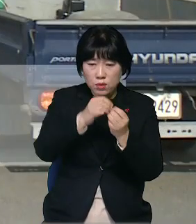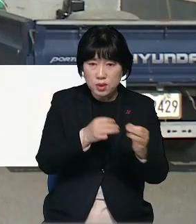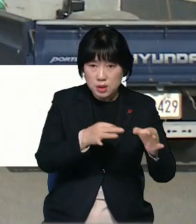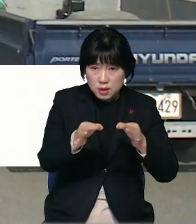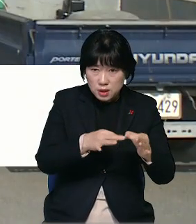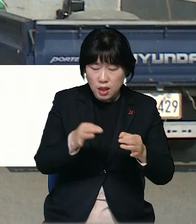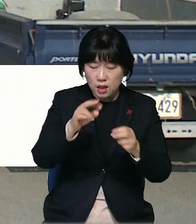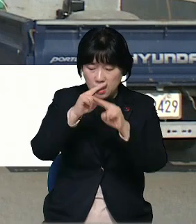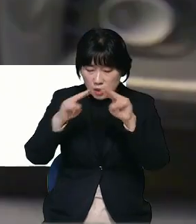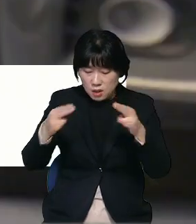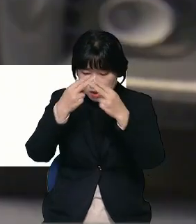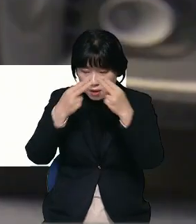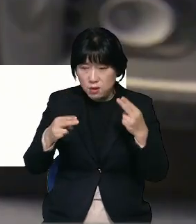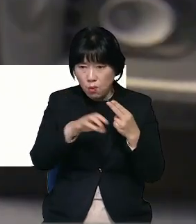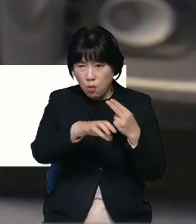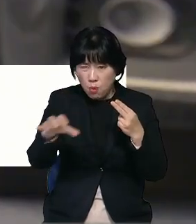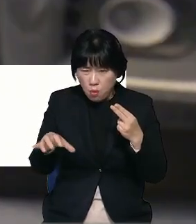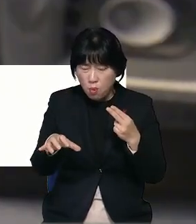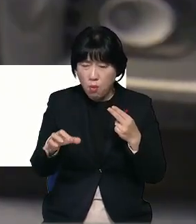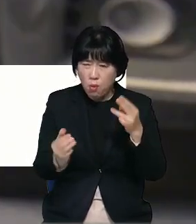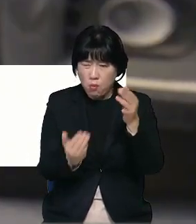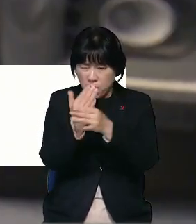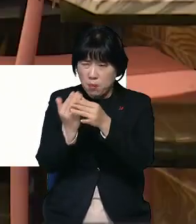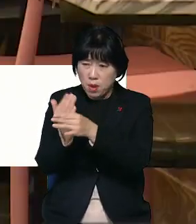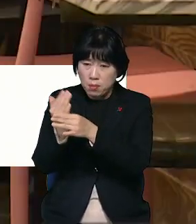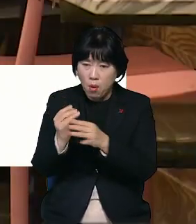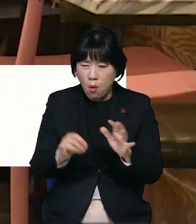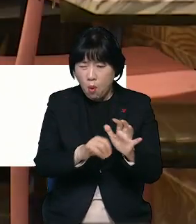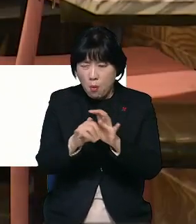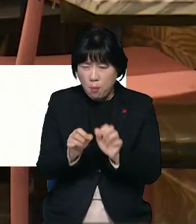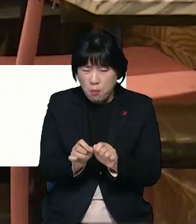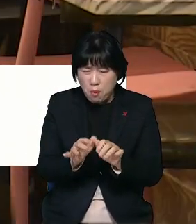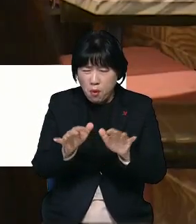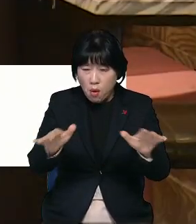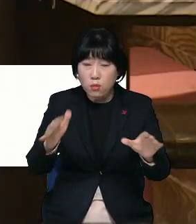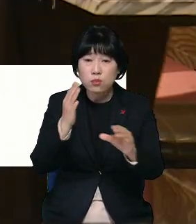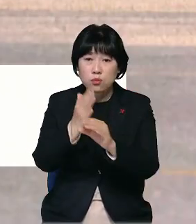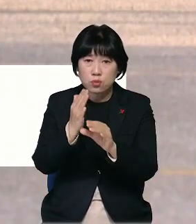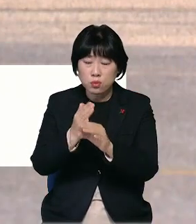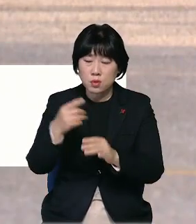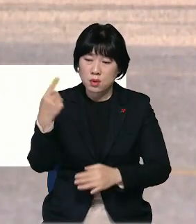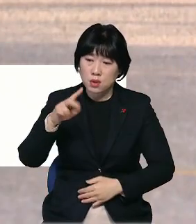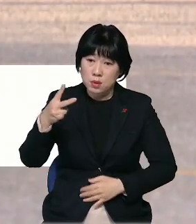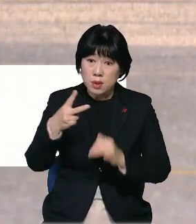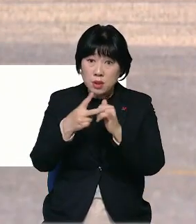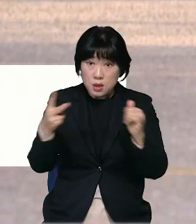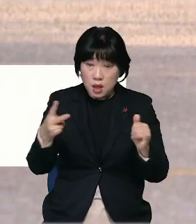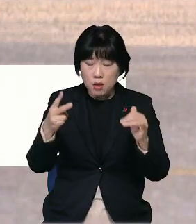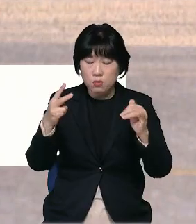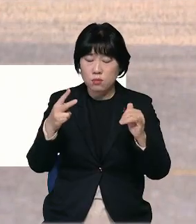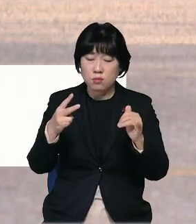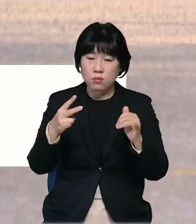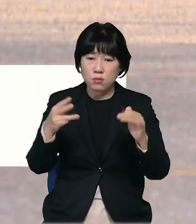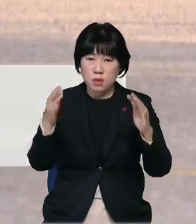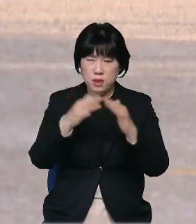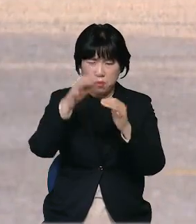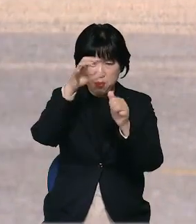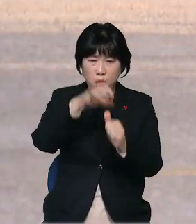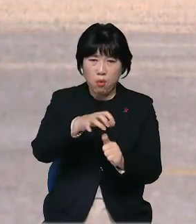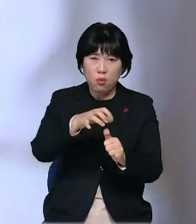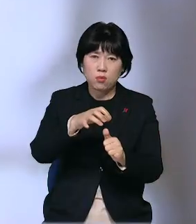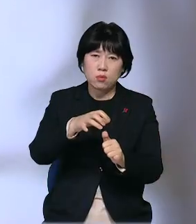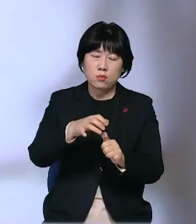전통시장, 장례식장 등 장소를 가리지 않고 오미크론 변이가 확산되면서 1,200명이 넘는 주민이